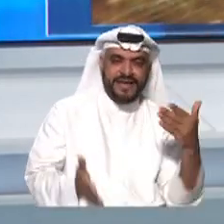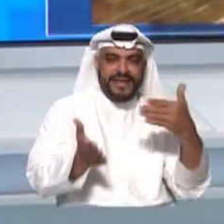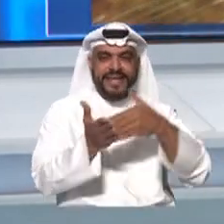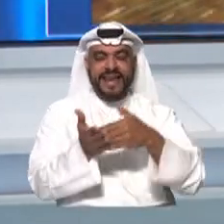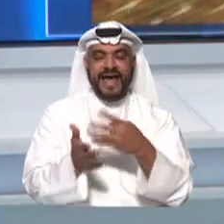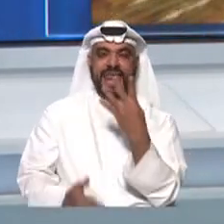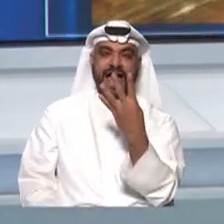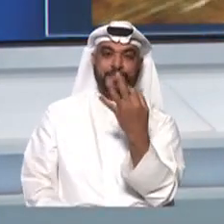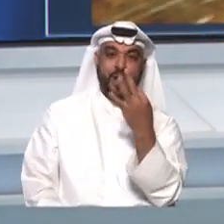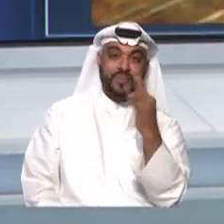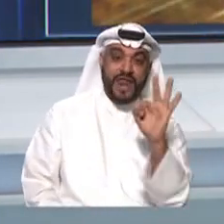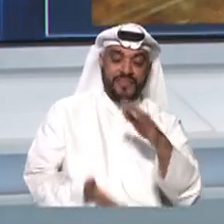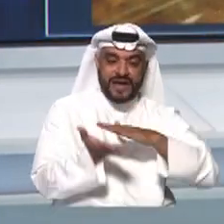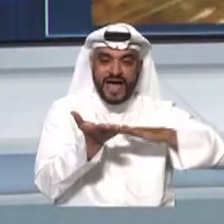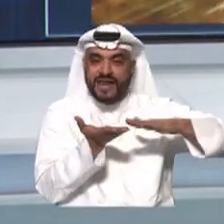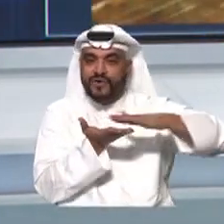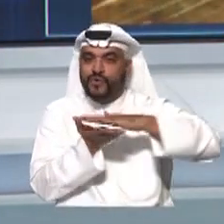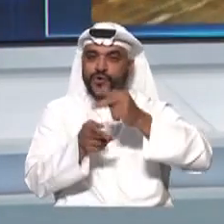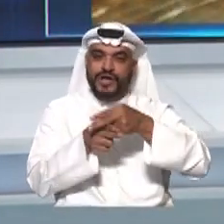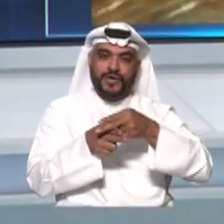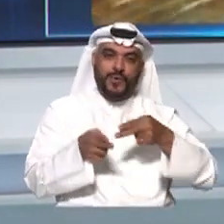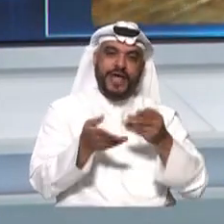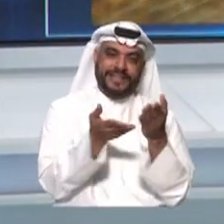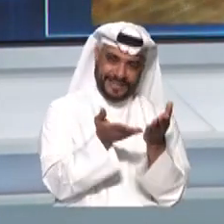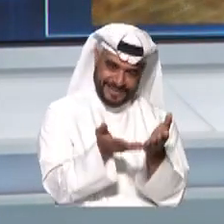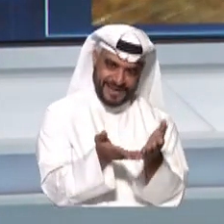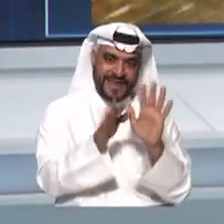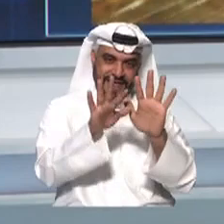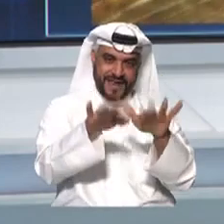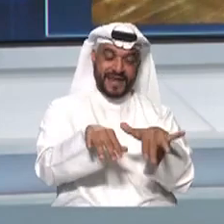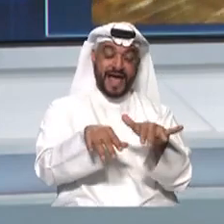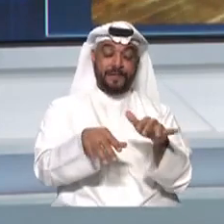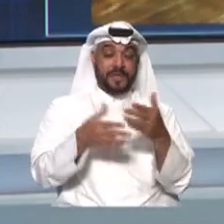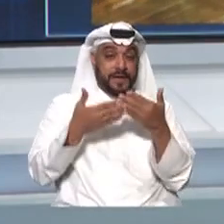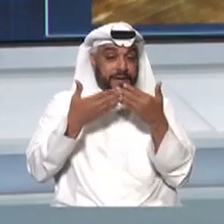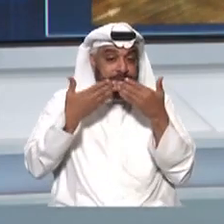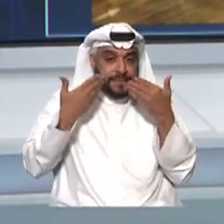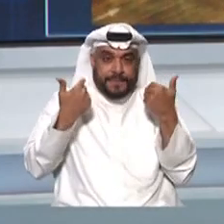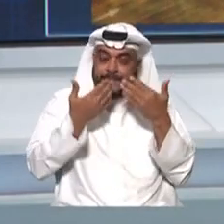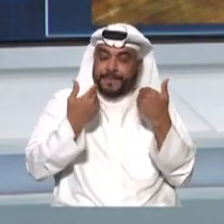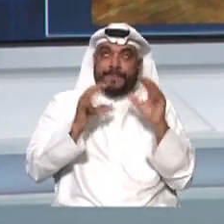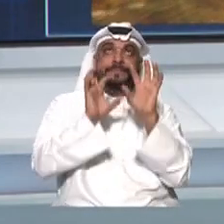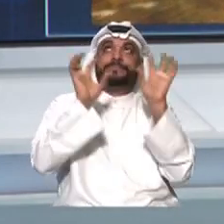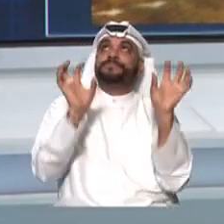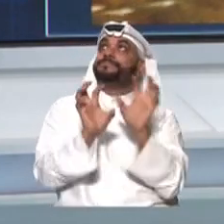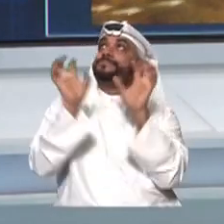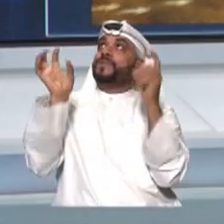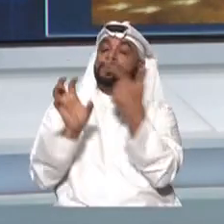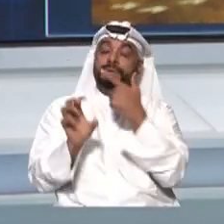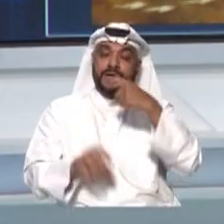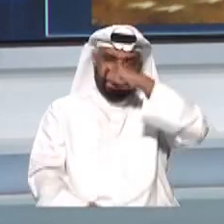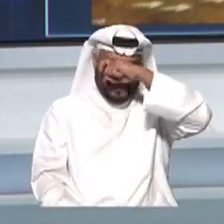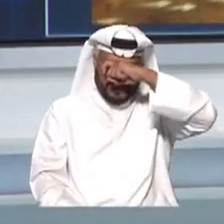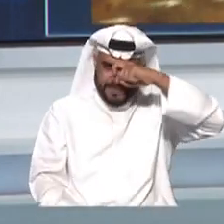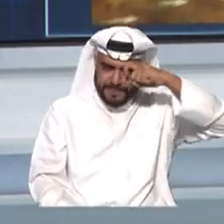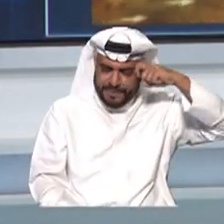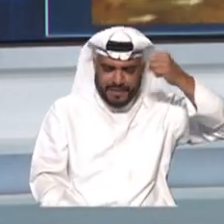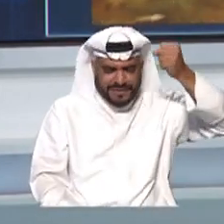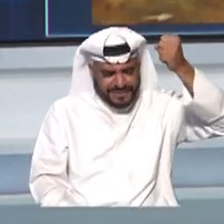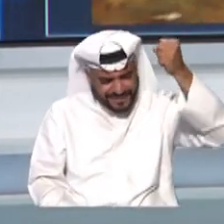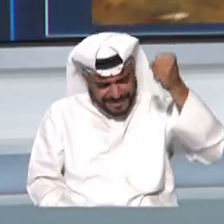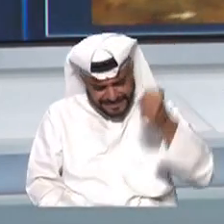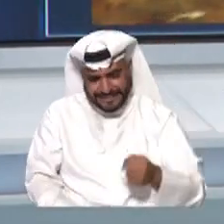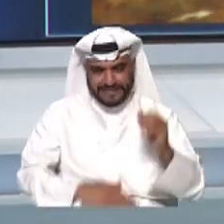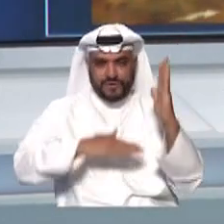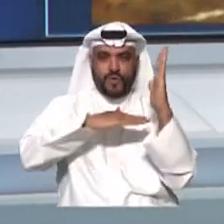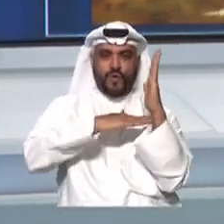32 أو 31 إلى 34 درجة مئوية على معظم مناطق البلاد. أيضا أجواء خالية من السحب وشديدة الحرارة منتصف نهار الغد،